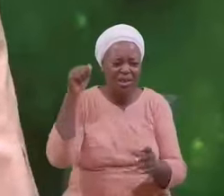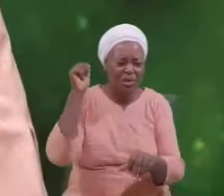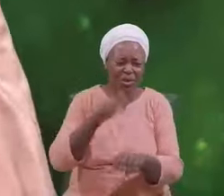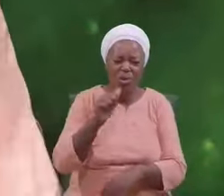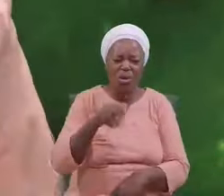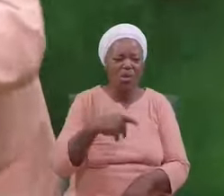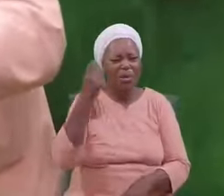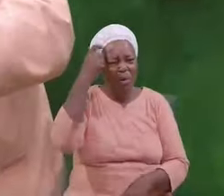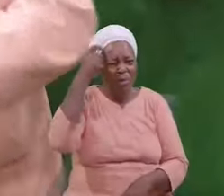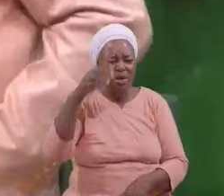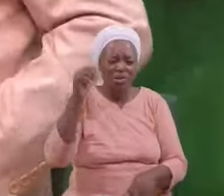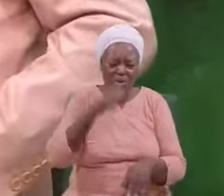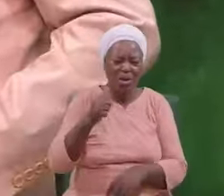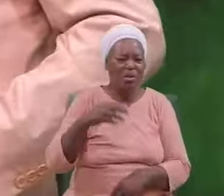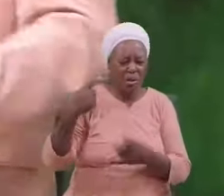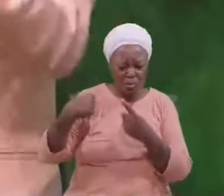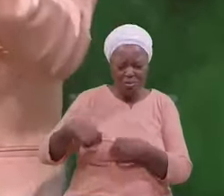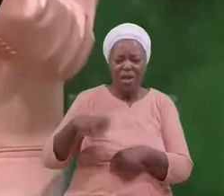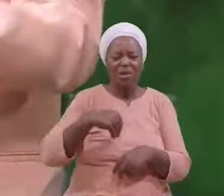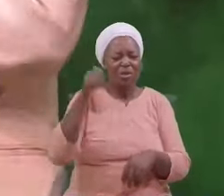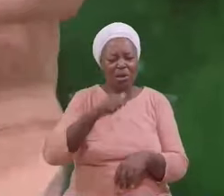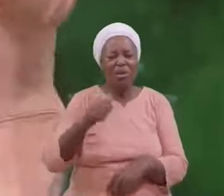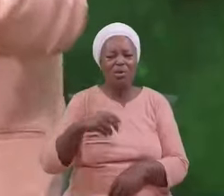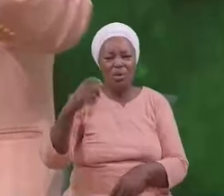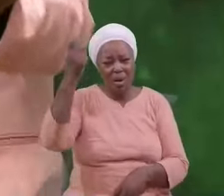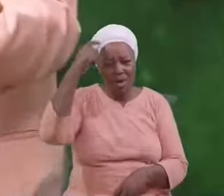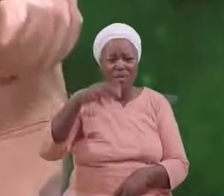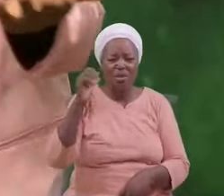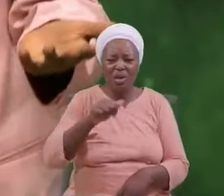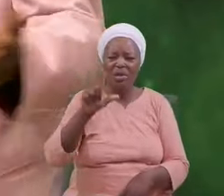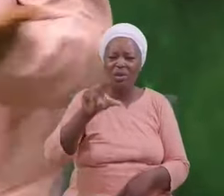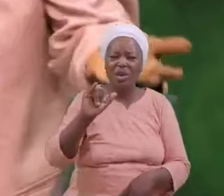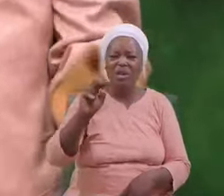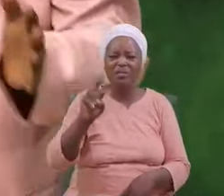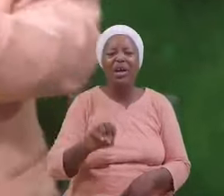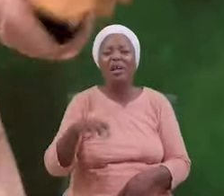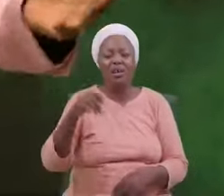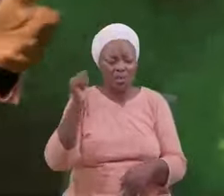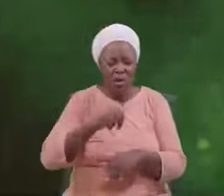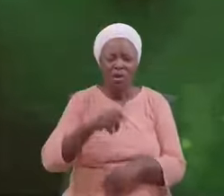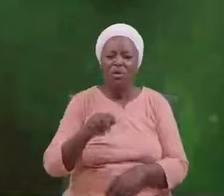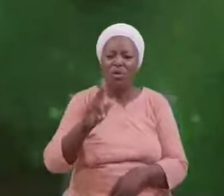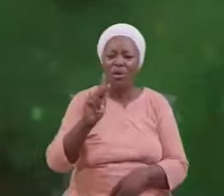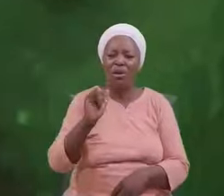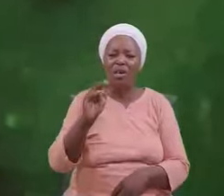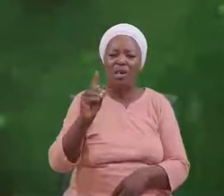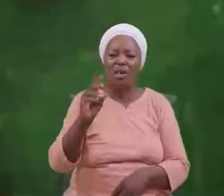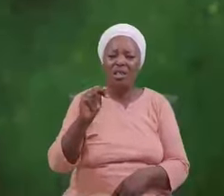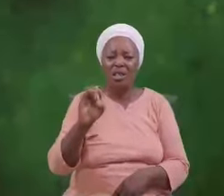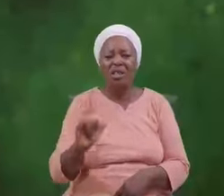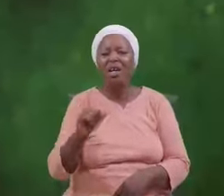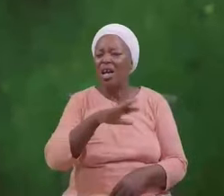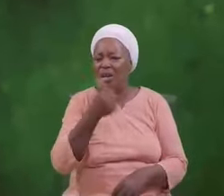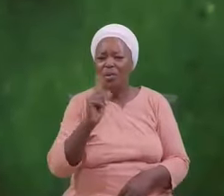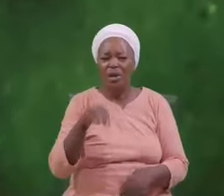frappe votre cœur, ce qui frappe votre foie, vos reins, ce qui frappe un côté de votre partie,